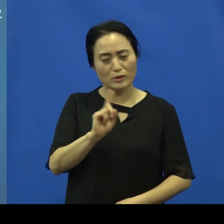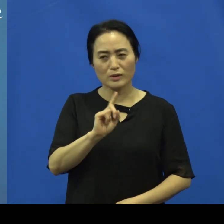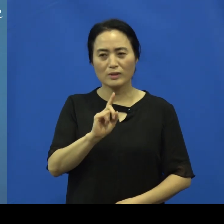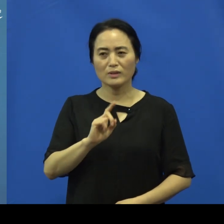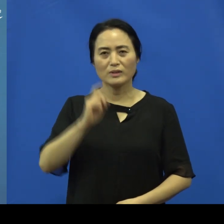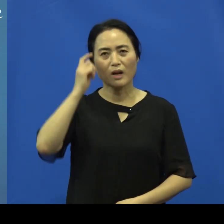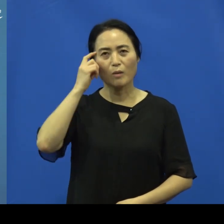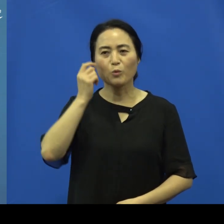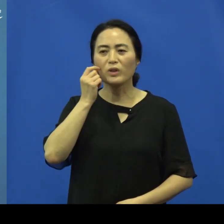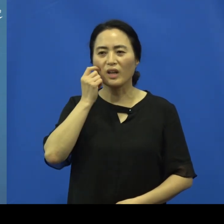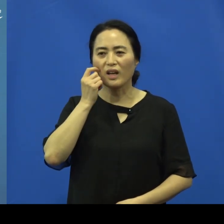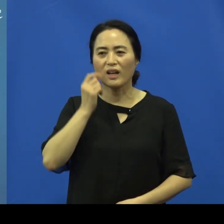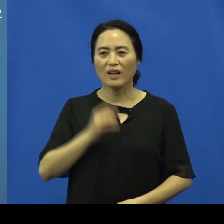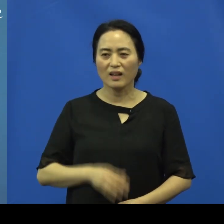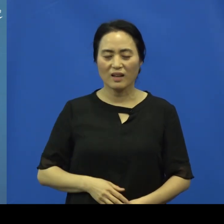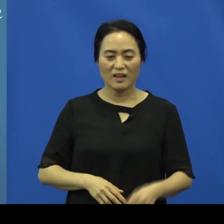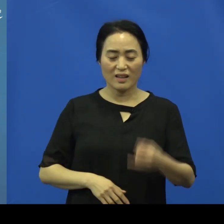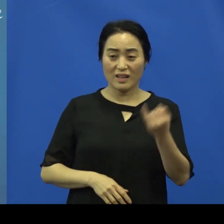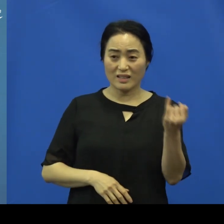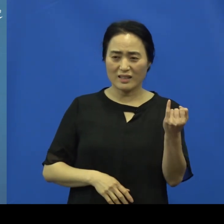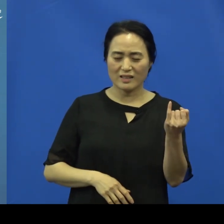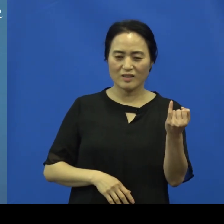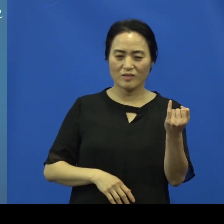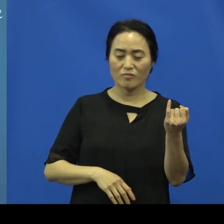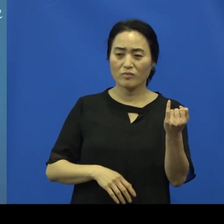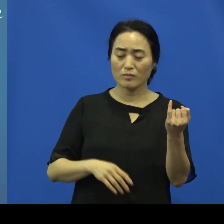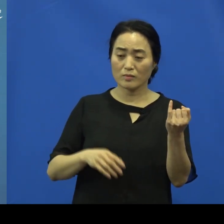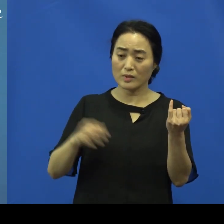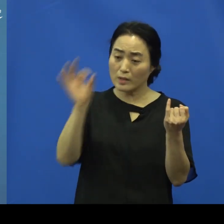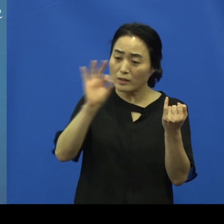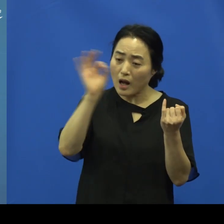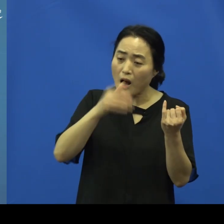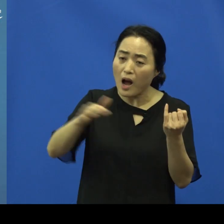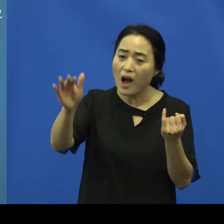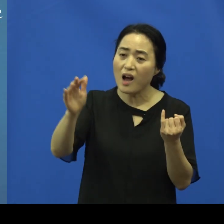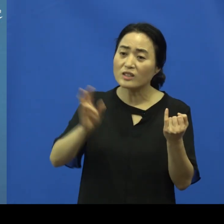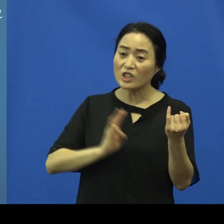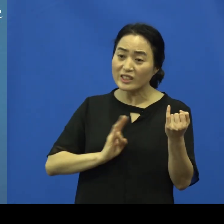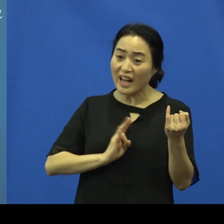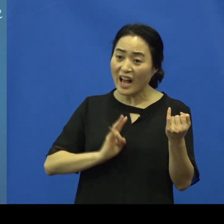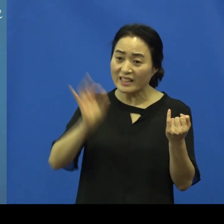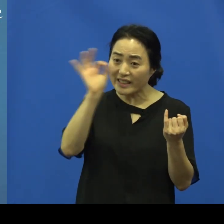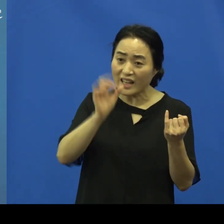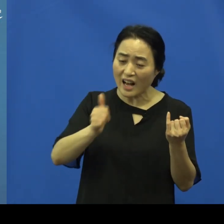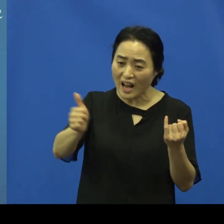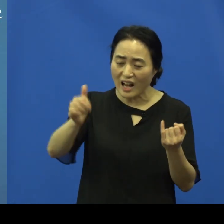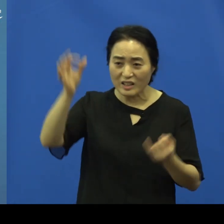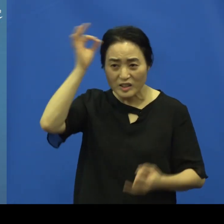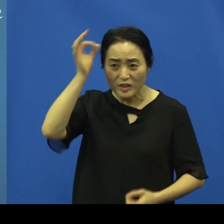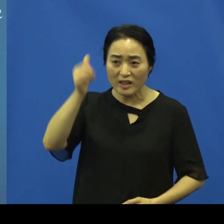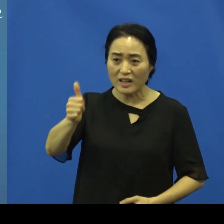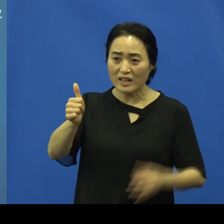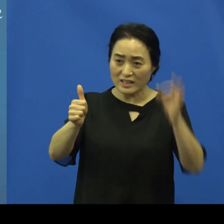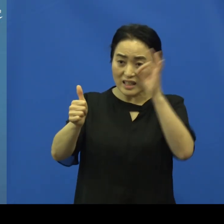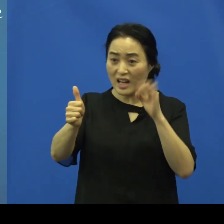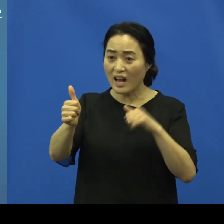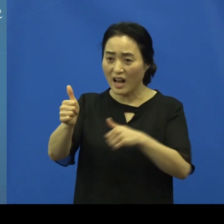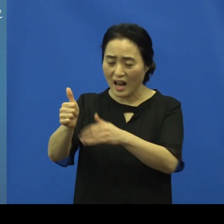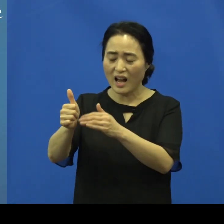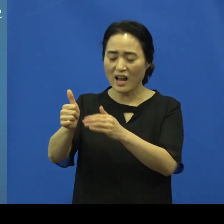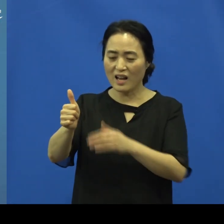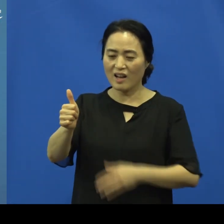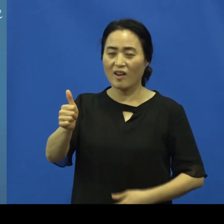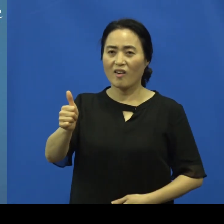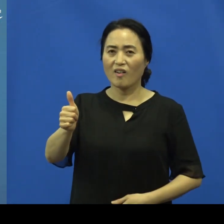아들을 살려야 되겠다는 마음으로 선지자를 찾아가는데, 아빠는 지금 그리로 가려고 하는